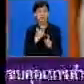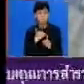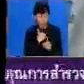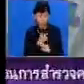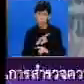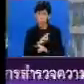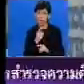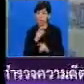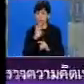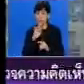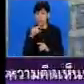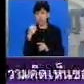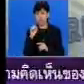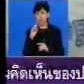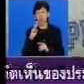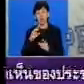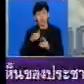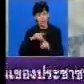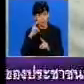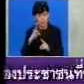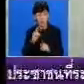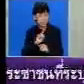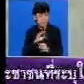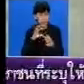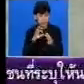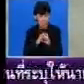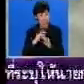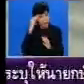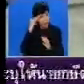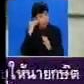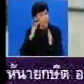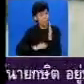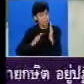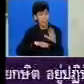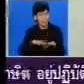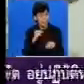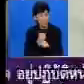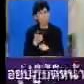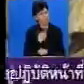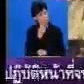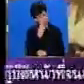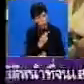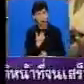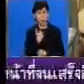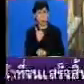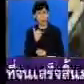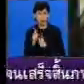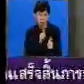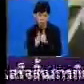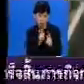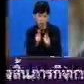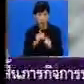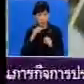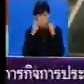การจัดขึ้นระหว่างวันที่ 8-16 กรกฎาคมที่จังหวัดเคียงซอใต้หลังจากตรวจพบค่ะว่ามีผู้เข้าแข่งขันจ